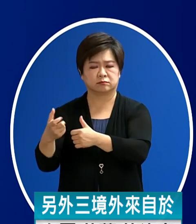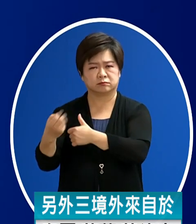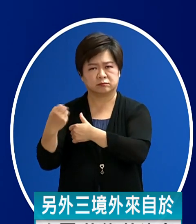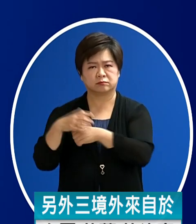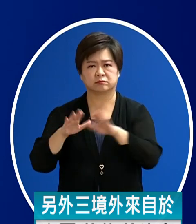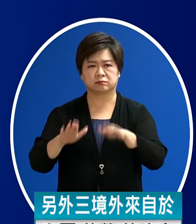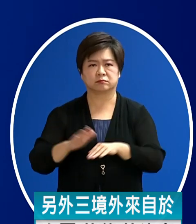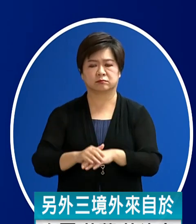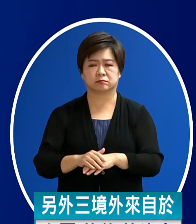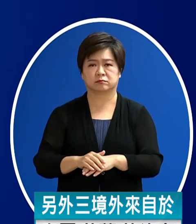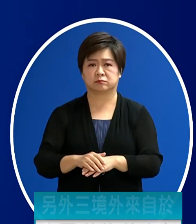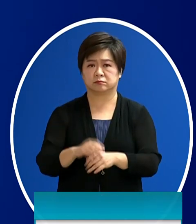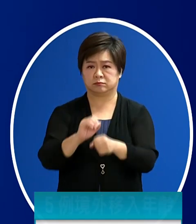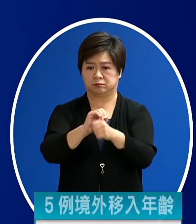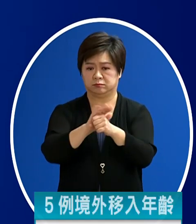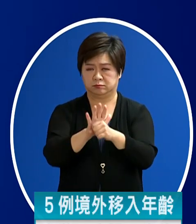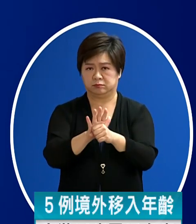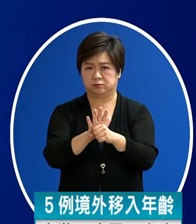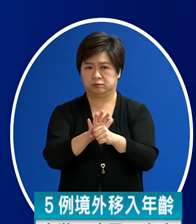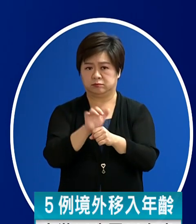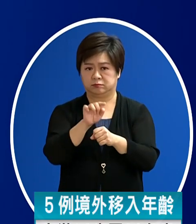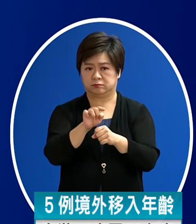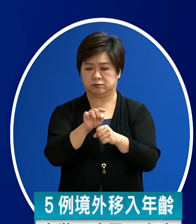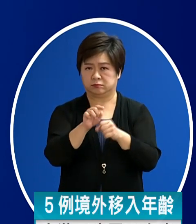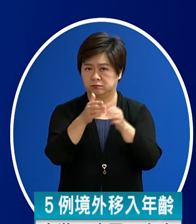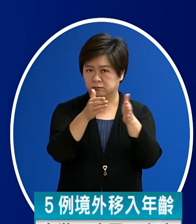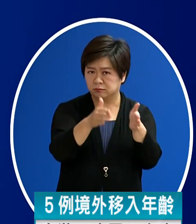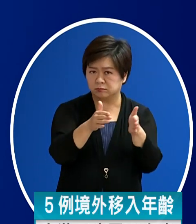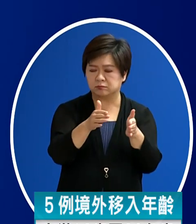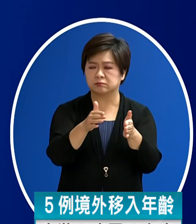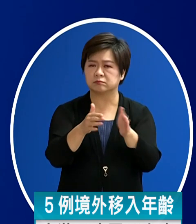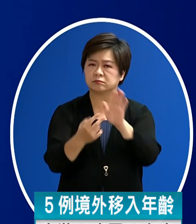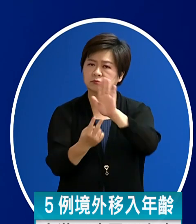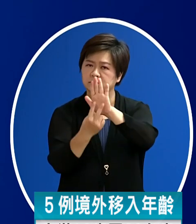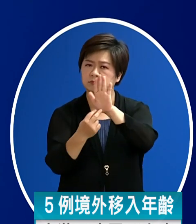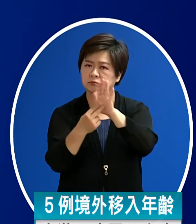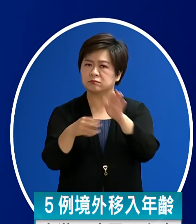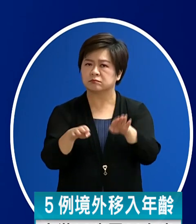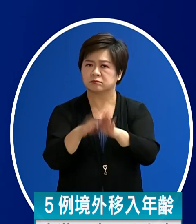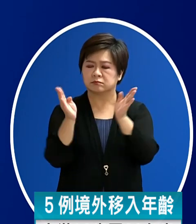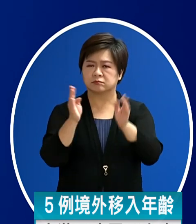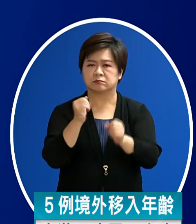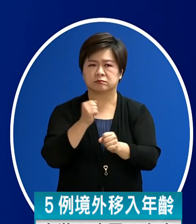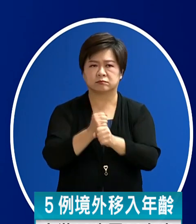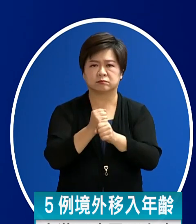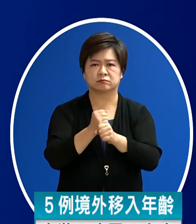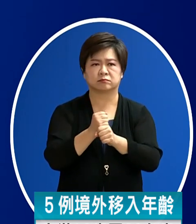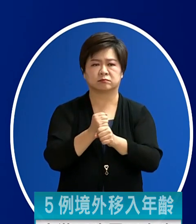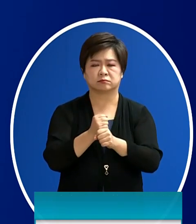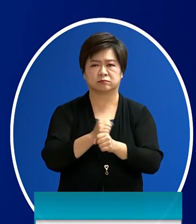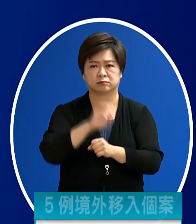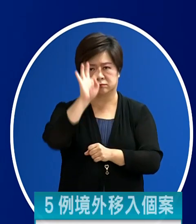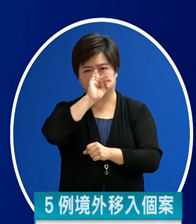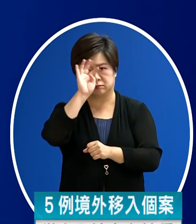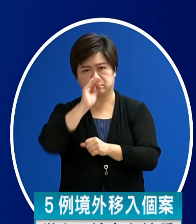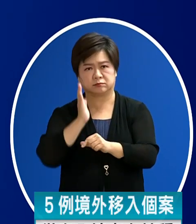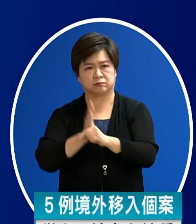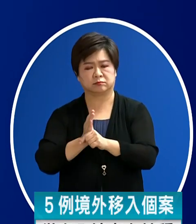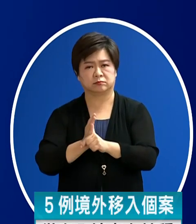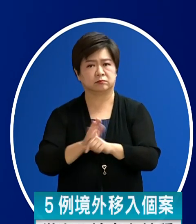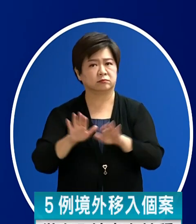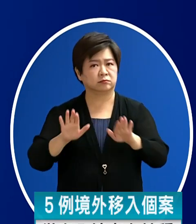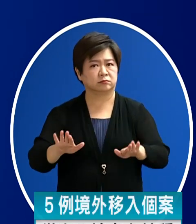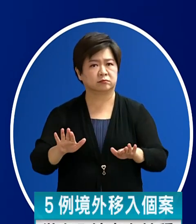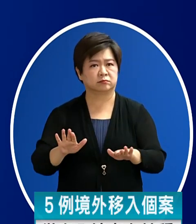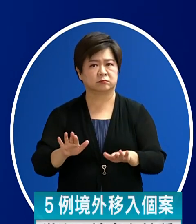关 COVID-19 的部分目前应该是说有开始在做这个调查，那这个目前还